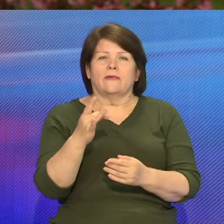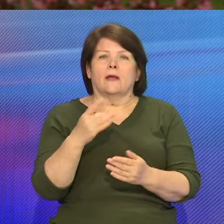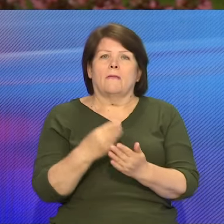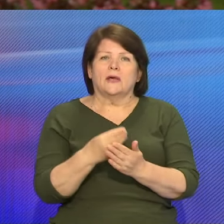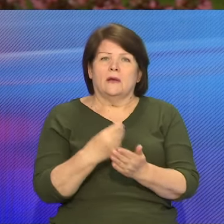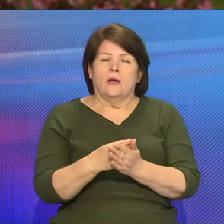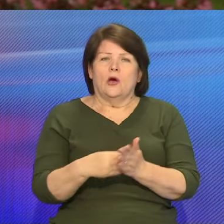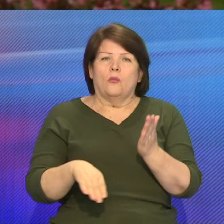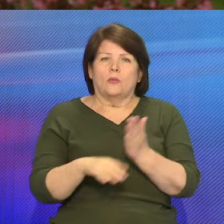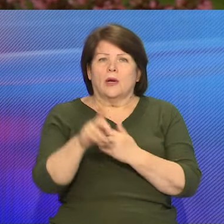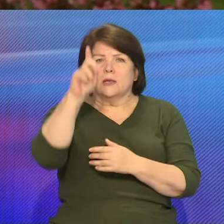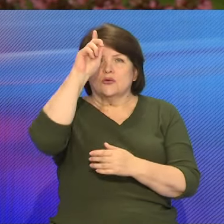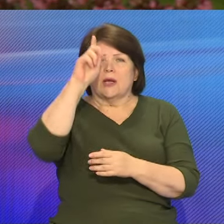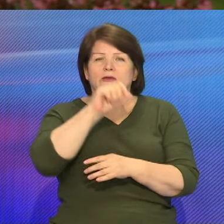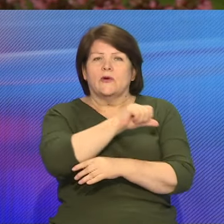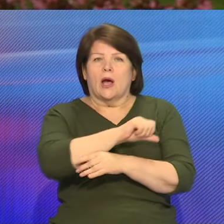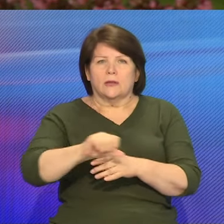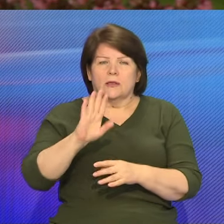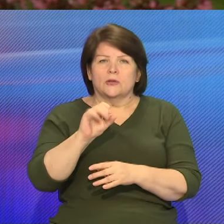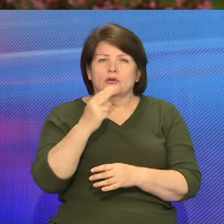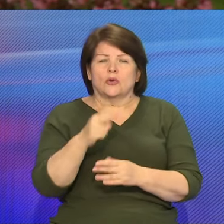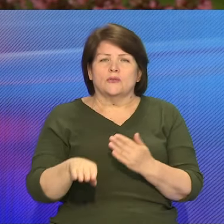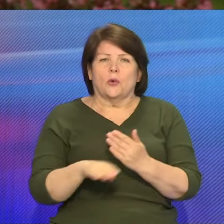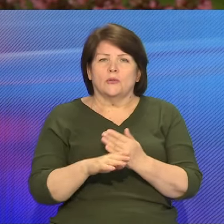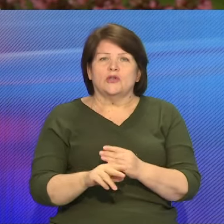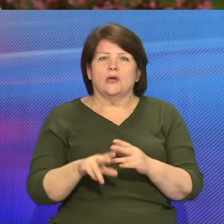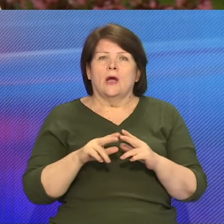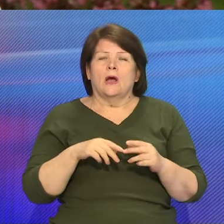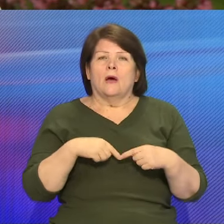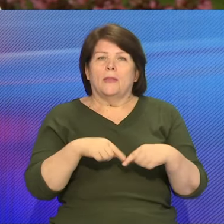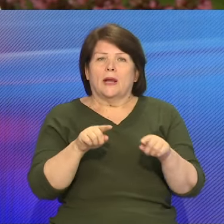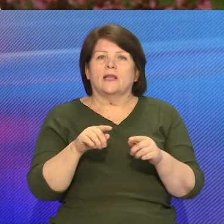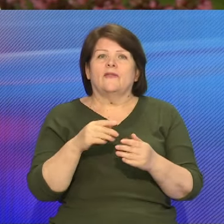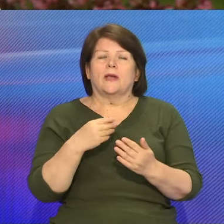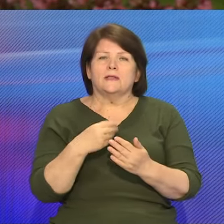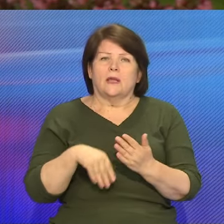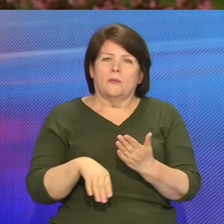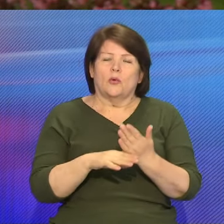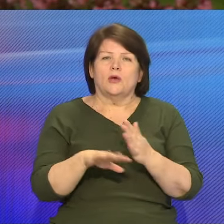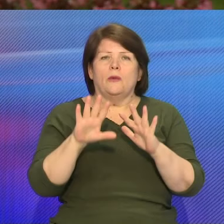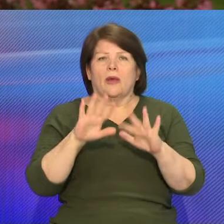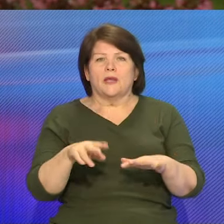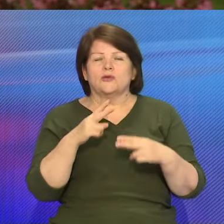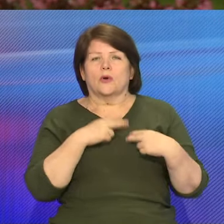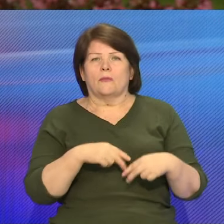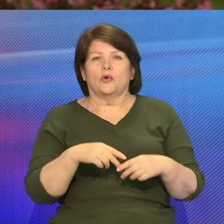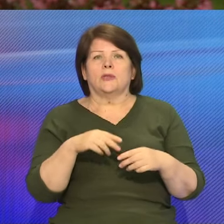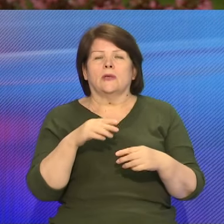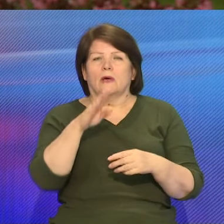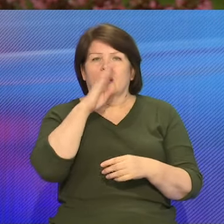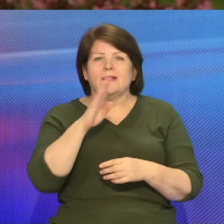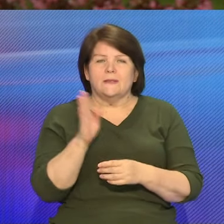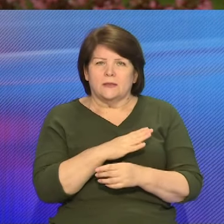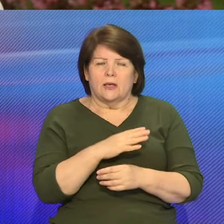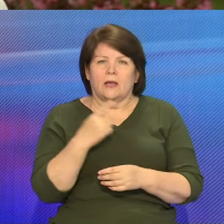помощи, государственной адресной социальной помощи, благотворительной помощи и помощи по месту работы родителей.